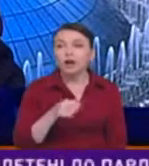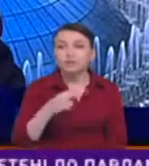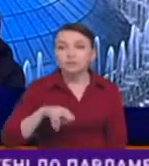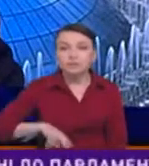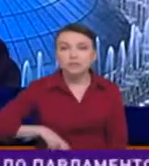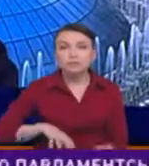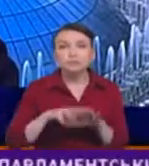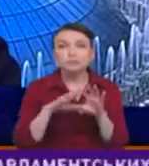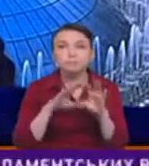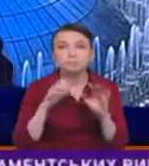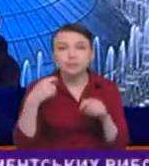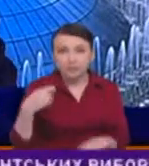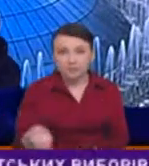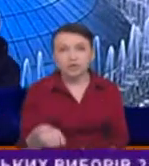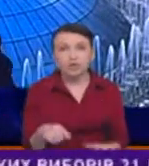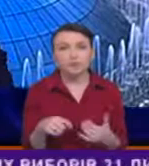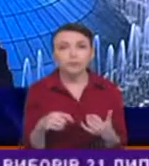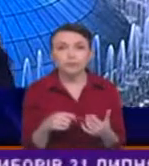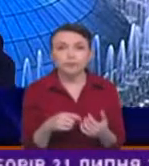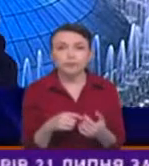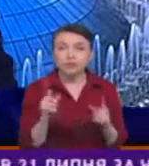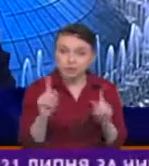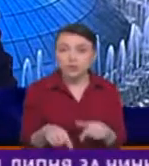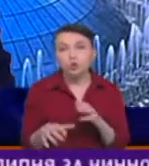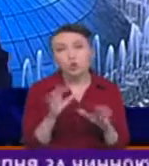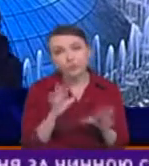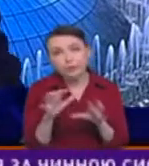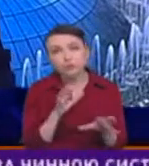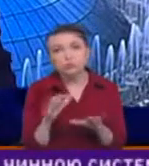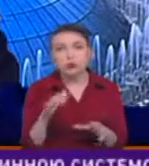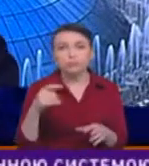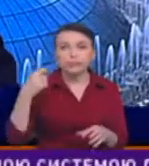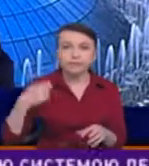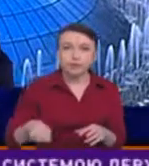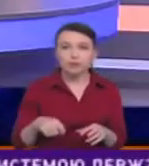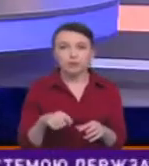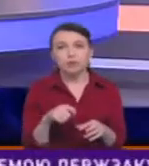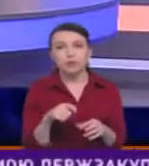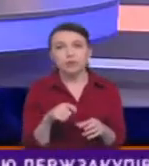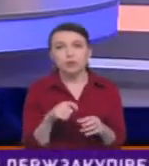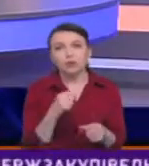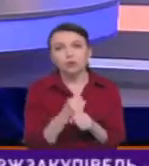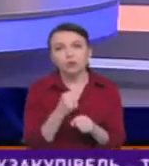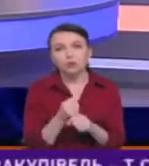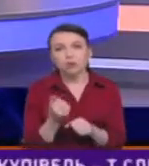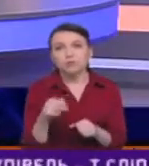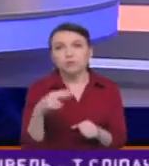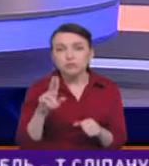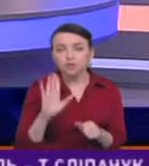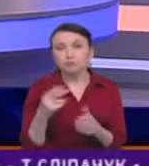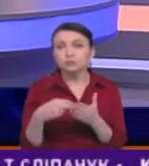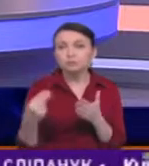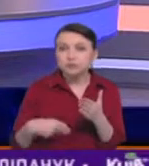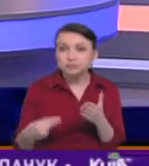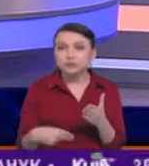чинного президента, який, ну, він же ж теж, ну, опікується президентом, опікується роботою адміністрації, але він буде ж підписи там ставити